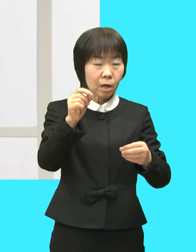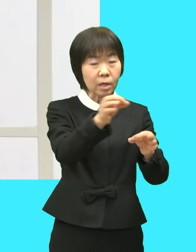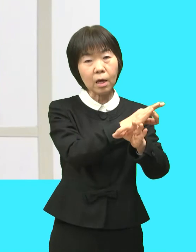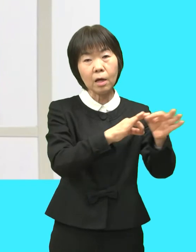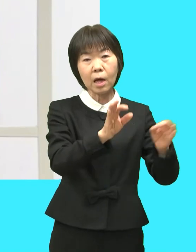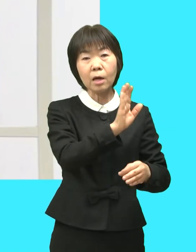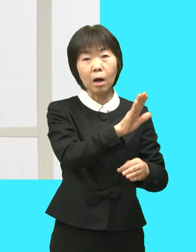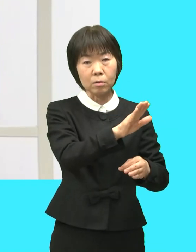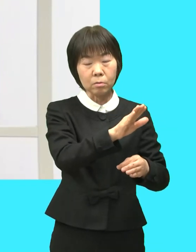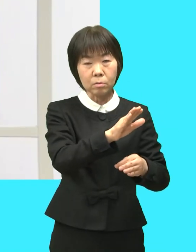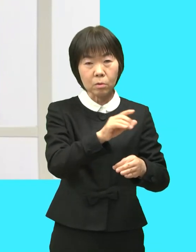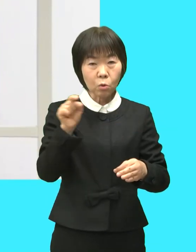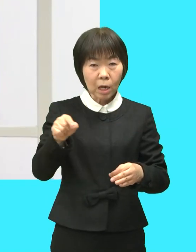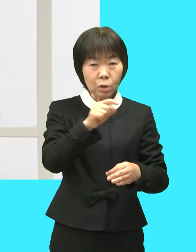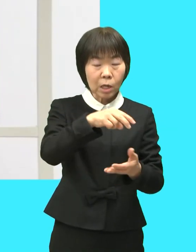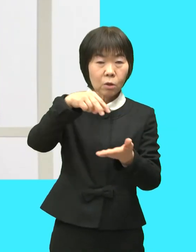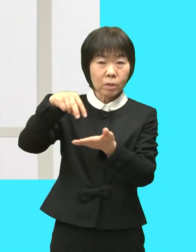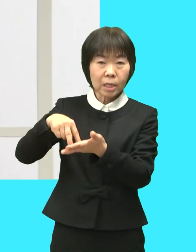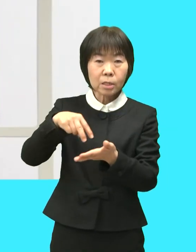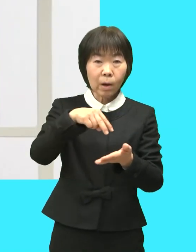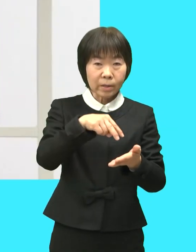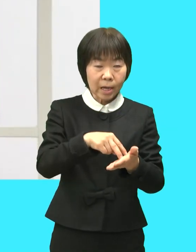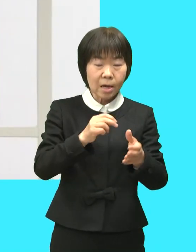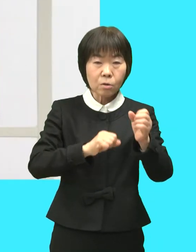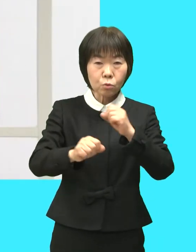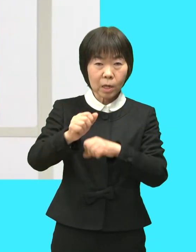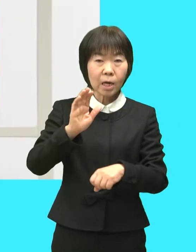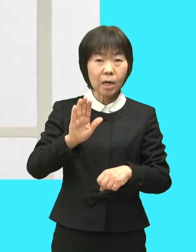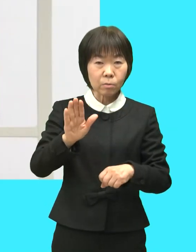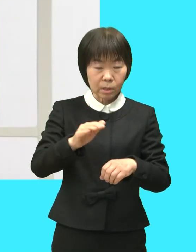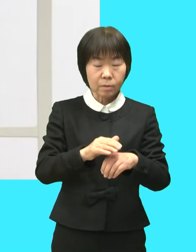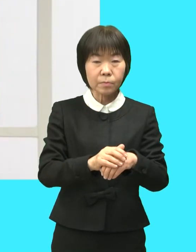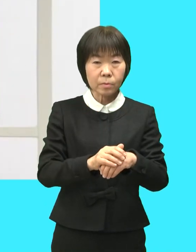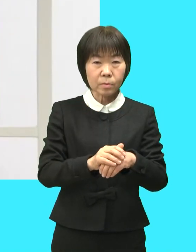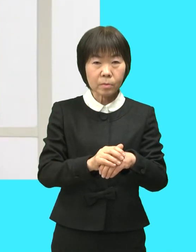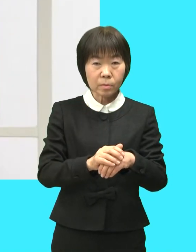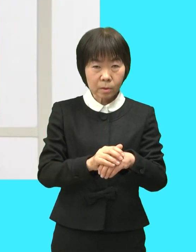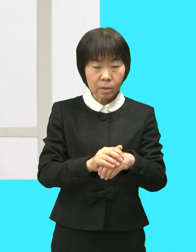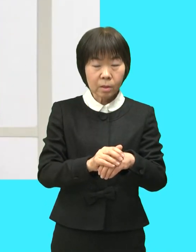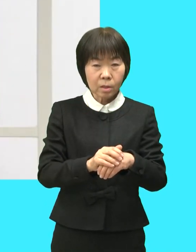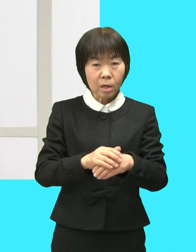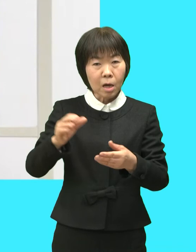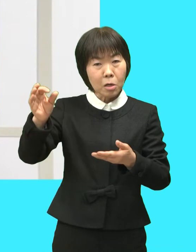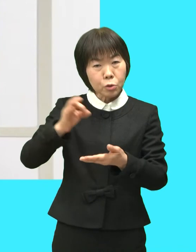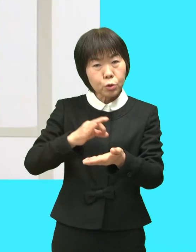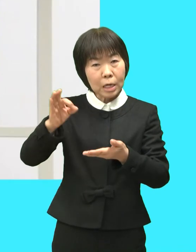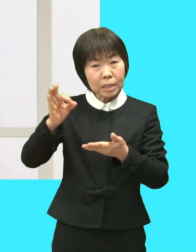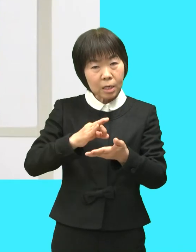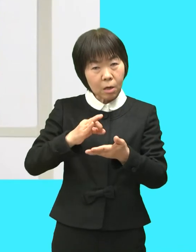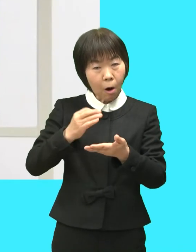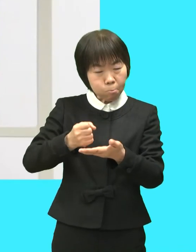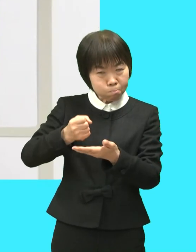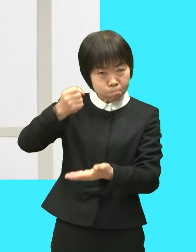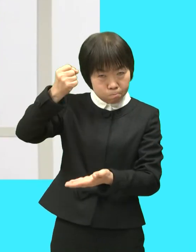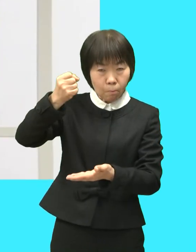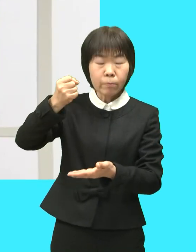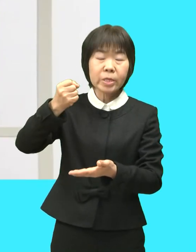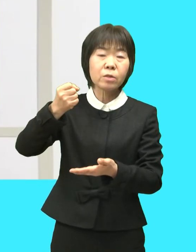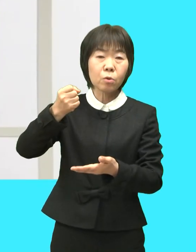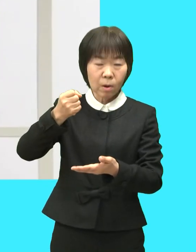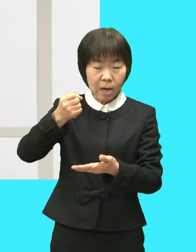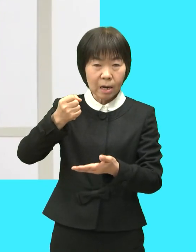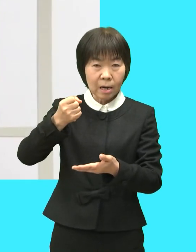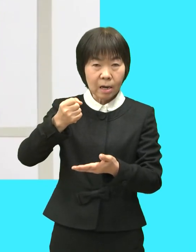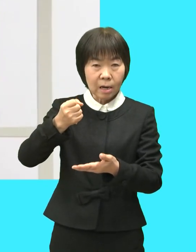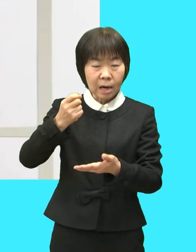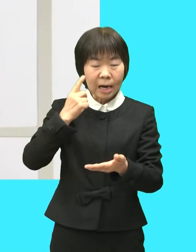の立場に沿って運営がなされています。ただなかなかこう収益をですねどんどん出すということが必ず